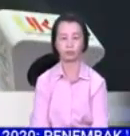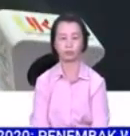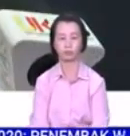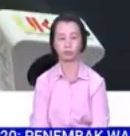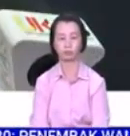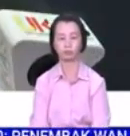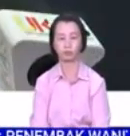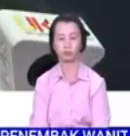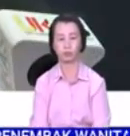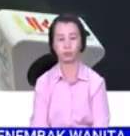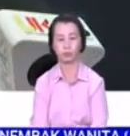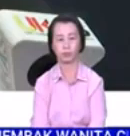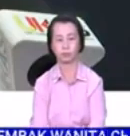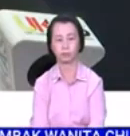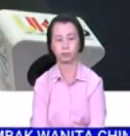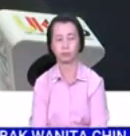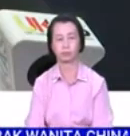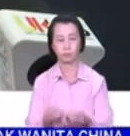Usaha untuk